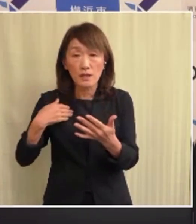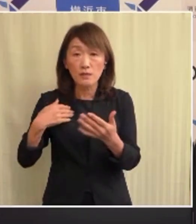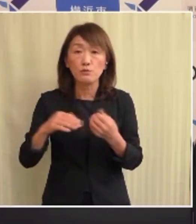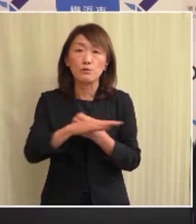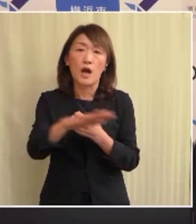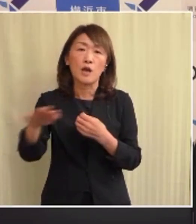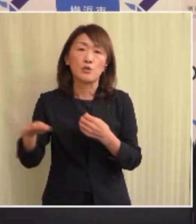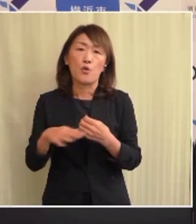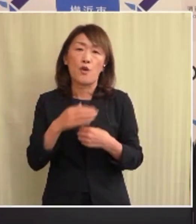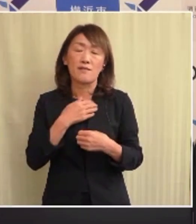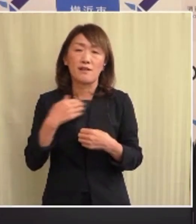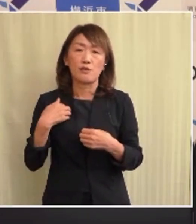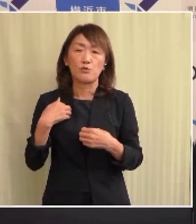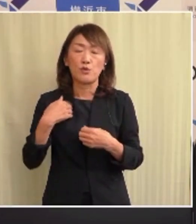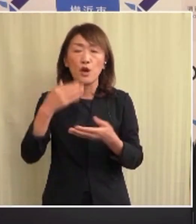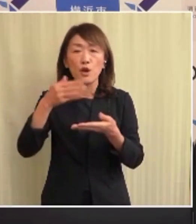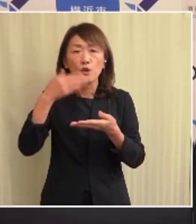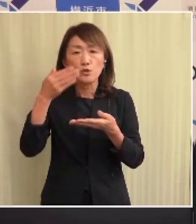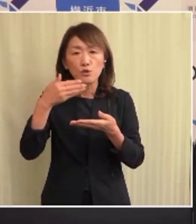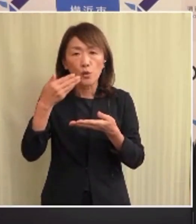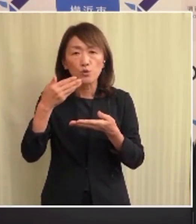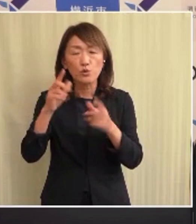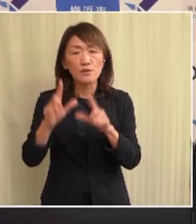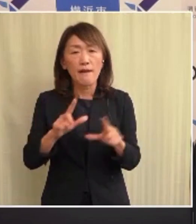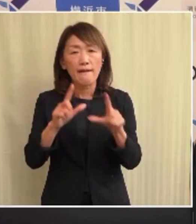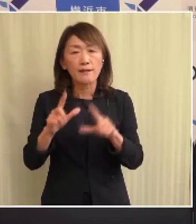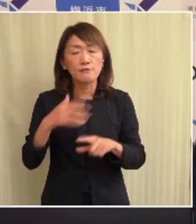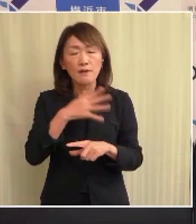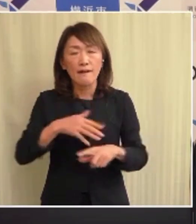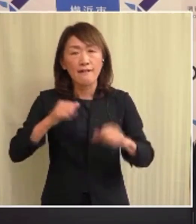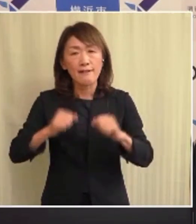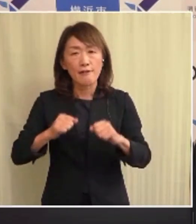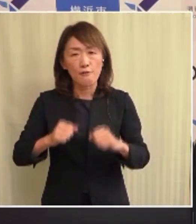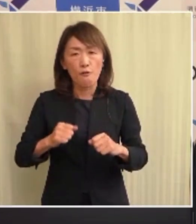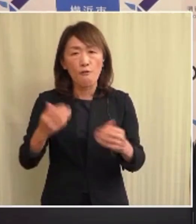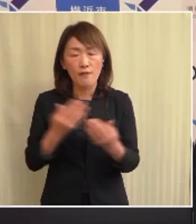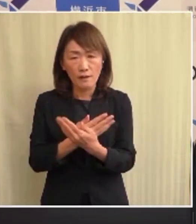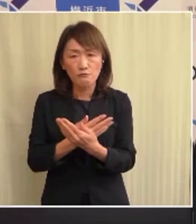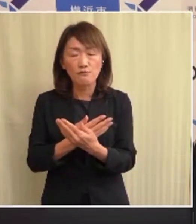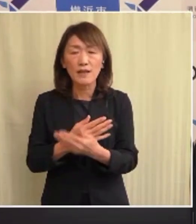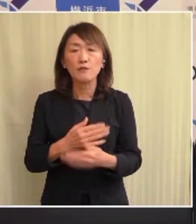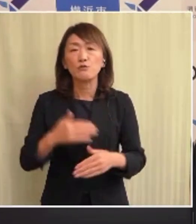ことで、食生活がまあ健康的になるということを期待しております。